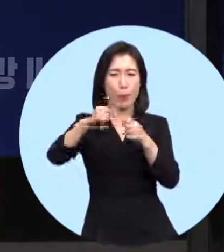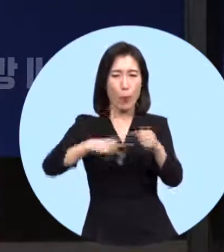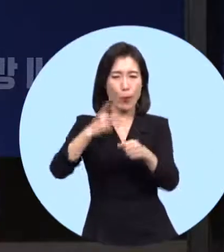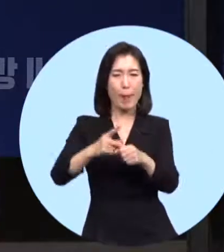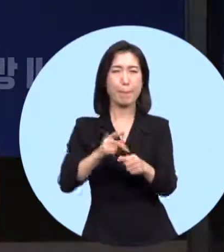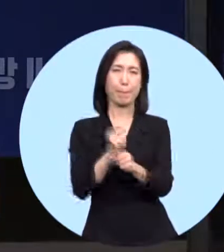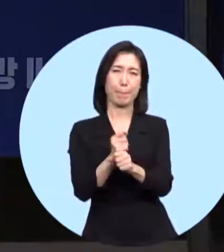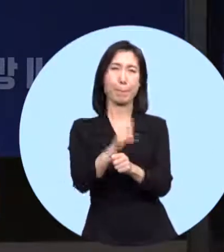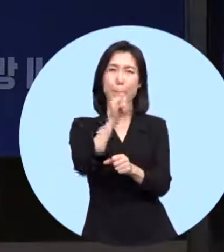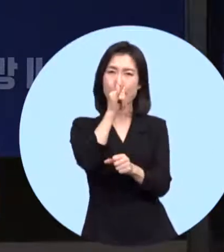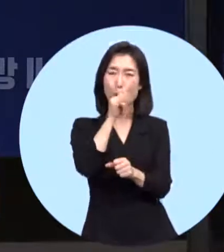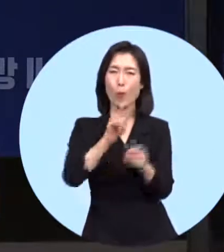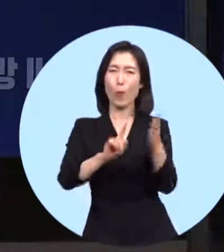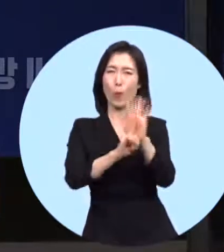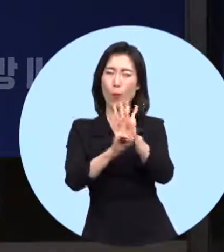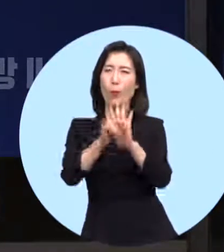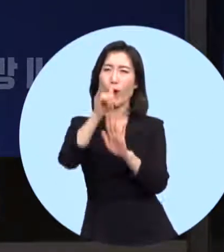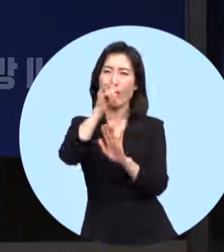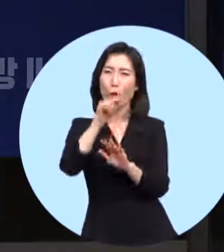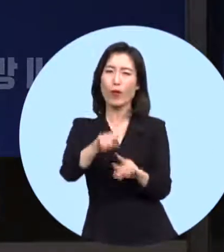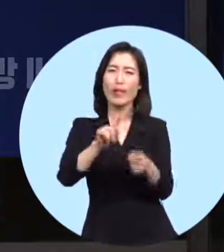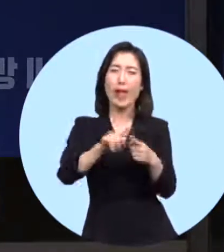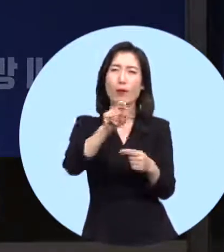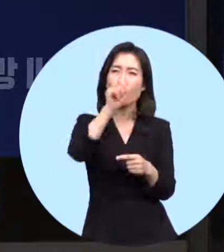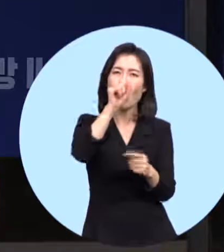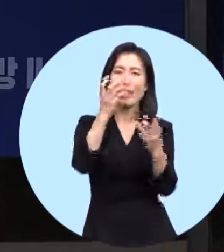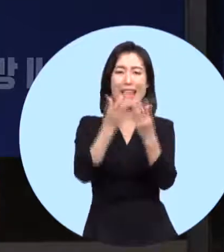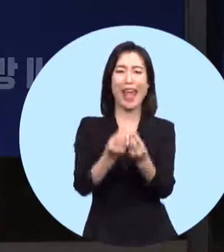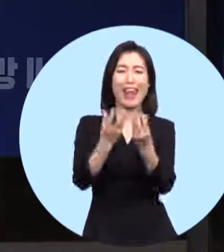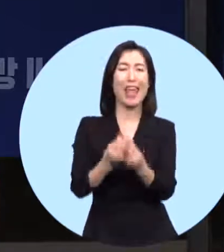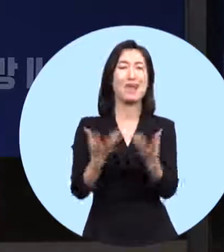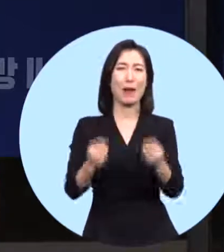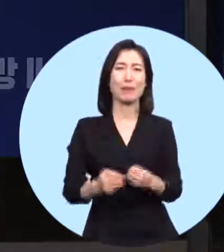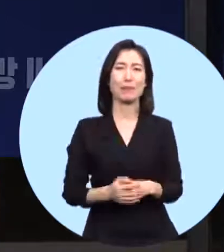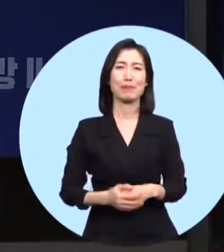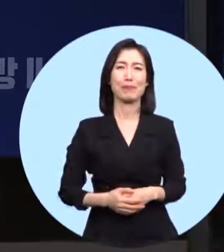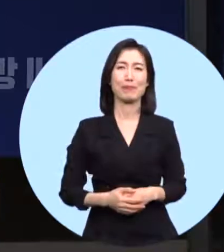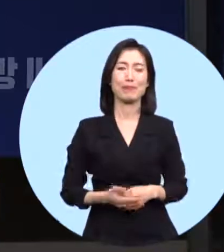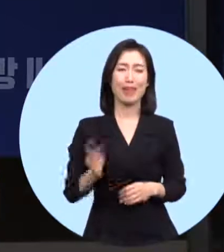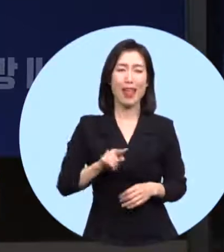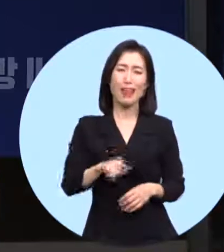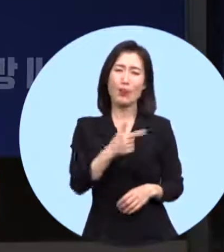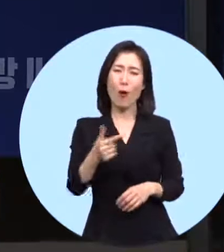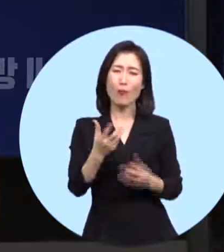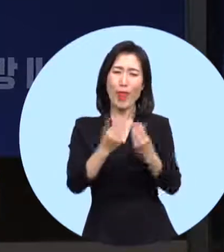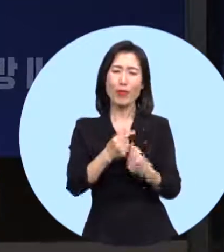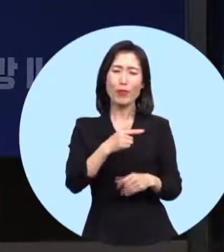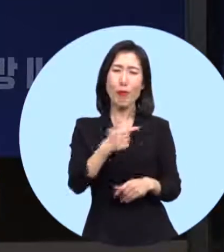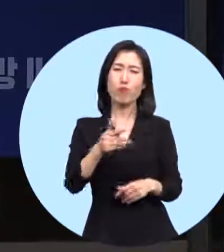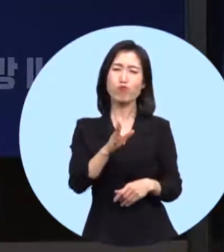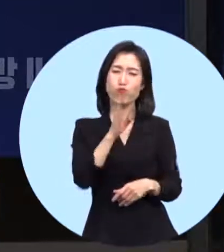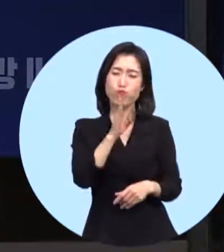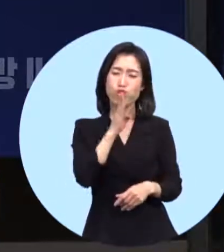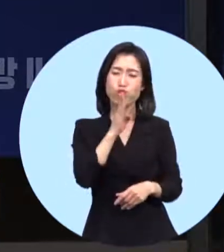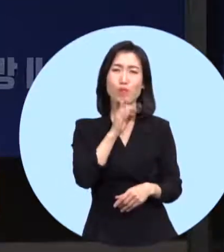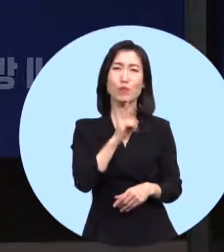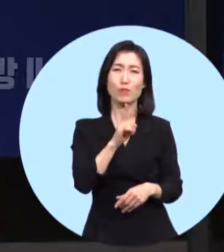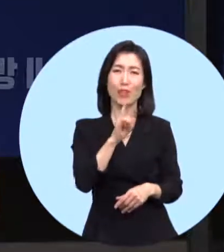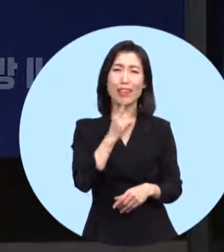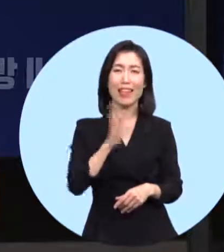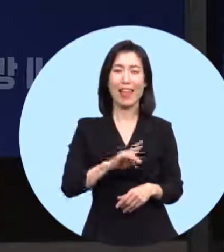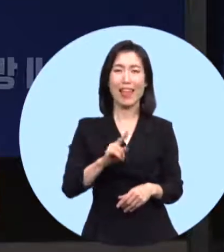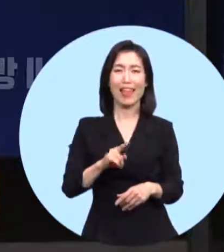사례들도 많이 만들어지고 있다고 생각을 합니다. 그래서 너무 당연한데요. 이게 더 중요한 이유는 뭐냐면 이제 사실